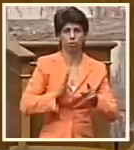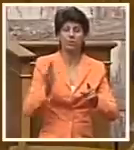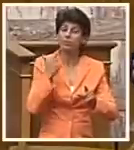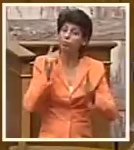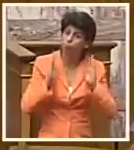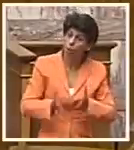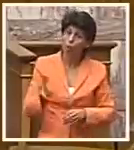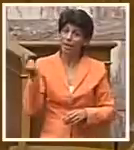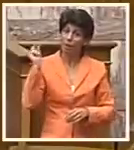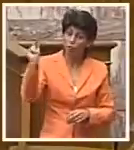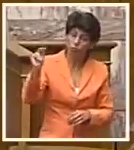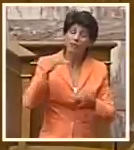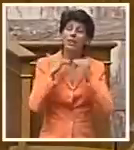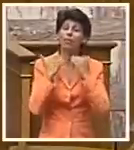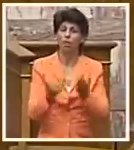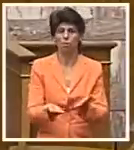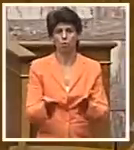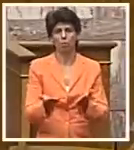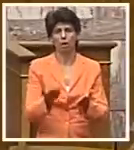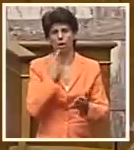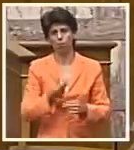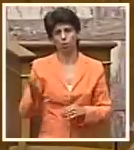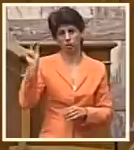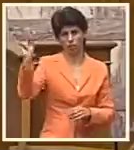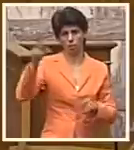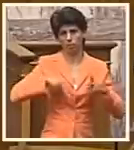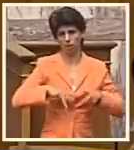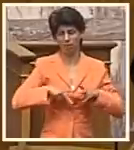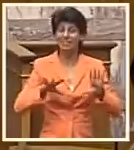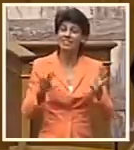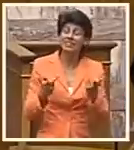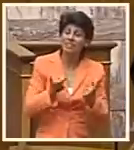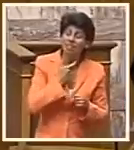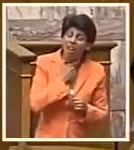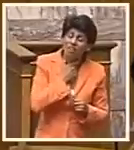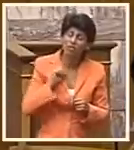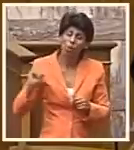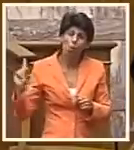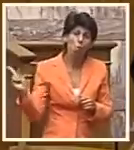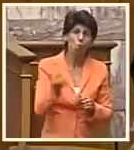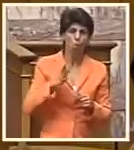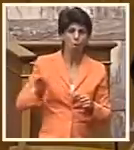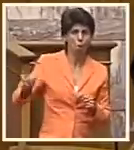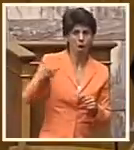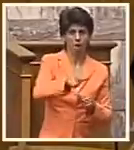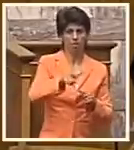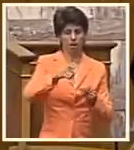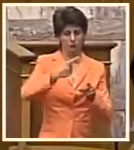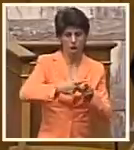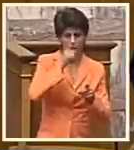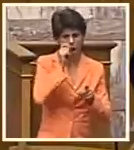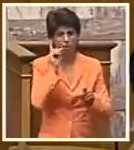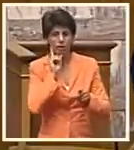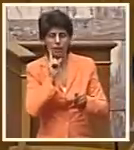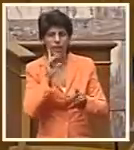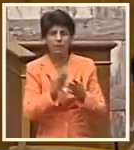τι δεν μπορούμε να υποσχεθούμε από την πλευρά της κυβέρνησης. Αλλά και τι χρειάζεται όλοι μας, ο κάθε Έλληνας,